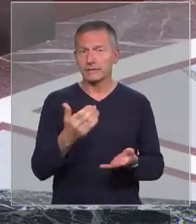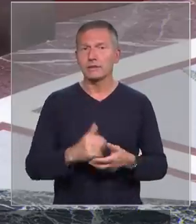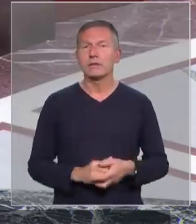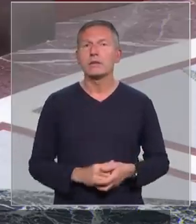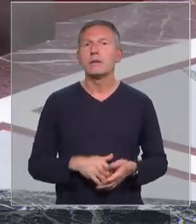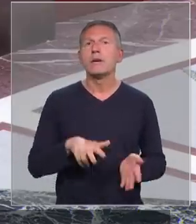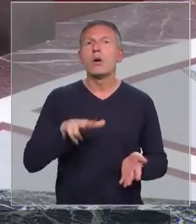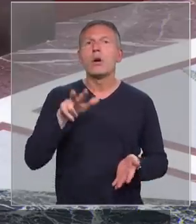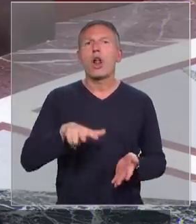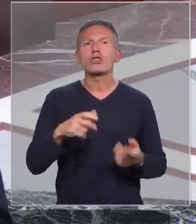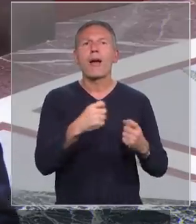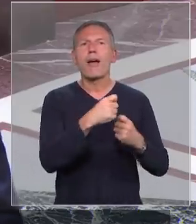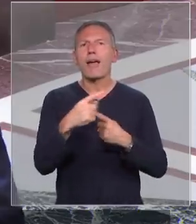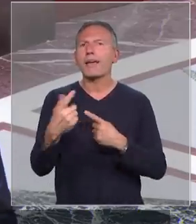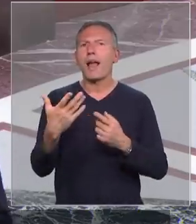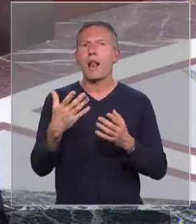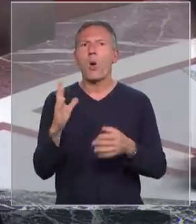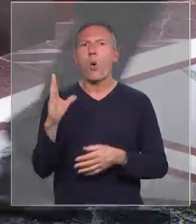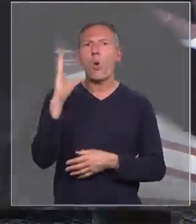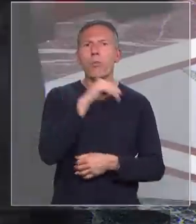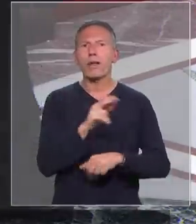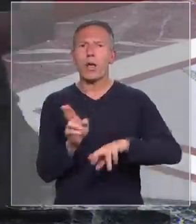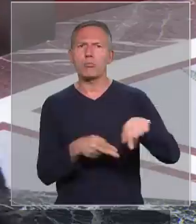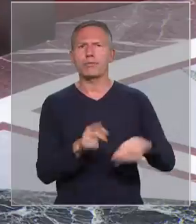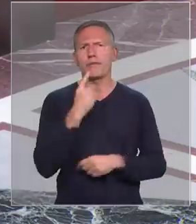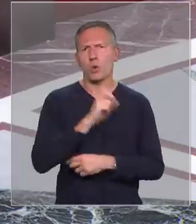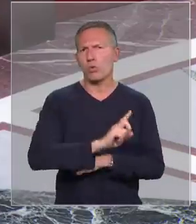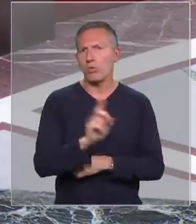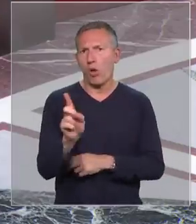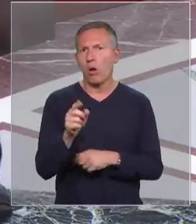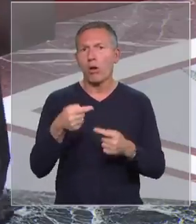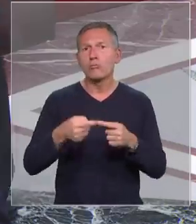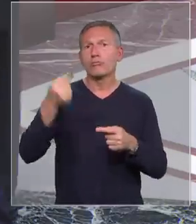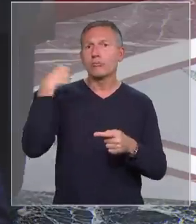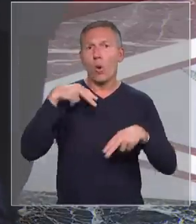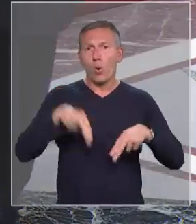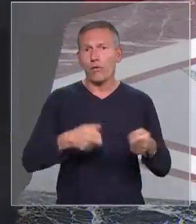Le logement ne fait pas partie des grands oubliés du gouvernement ni du gouvernement précédent.